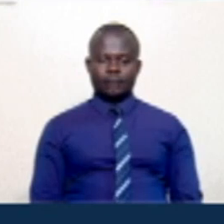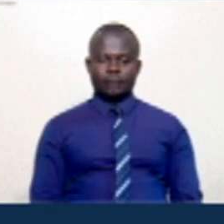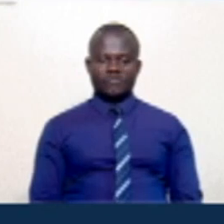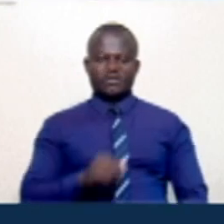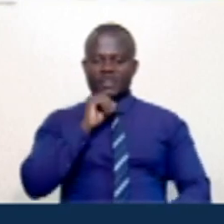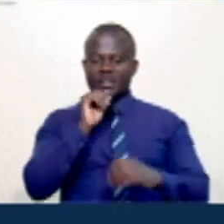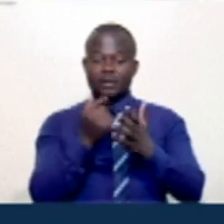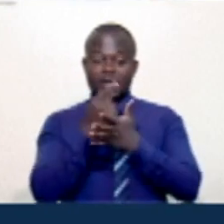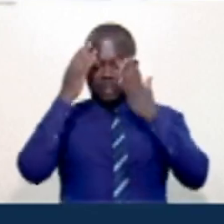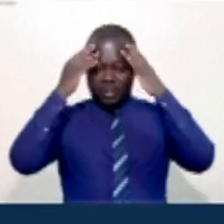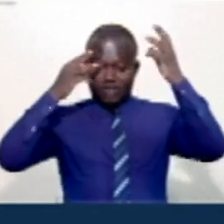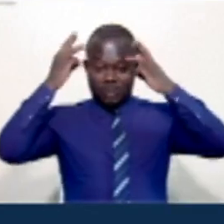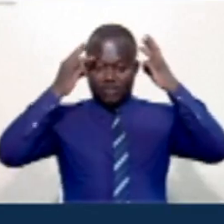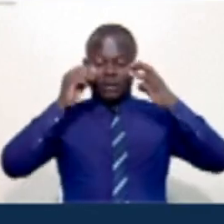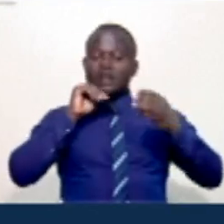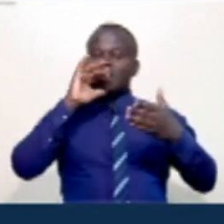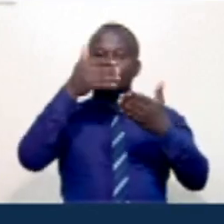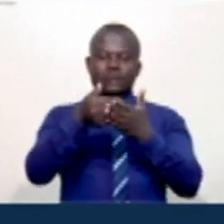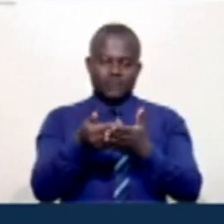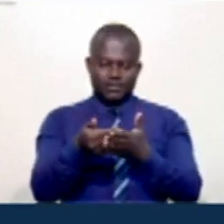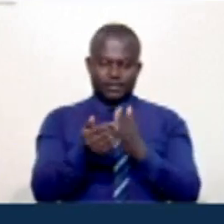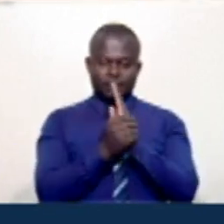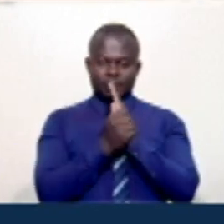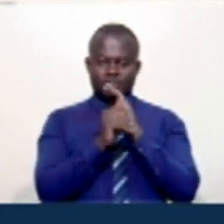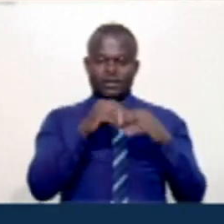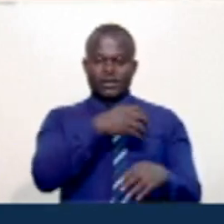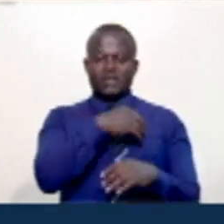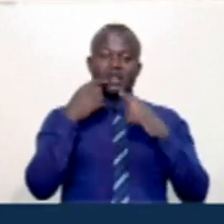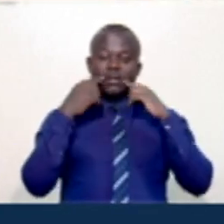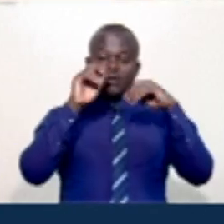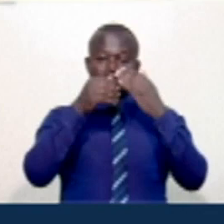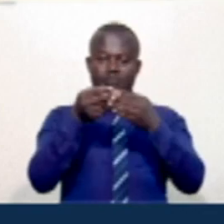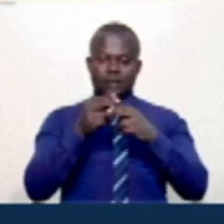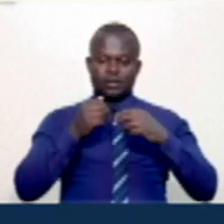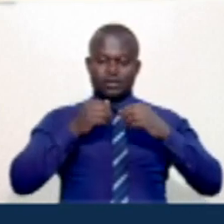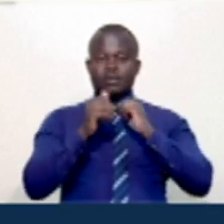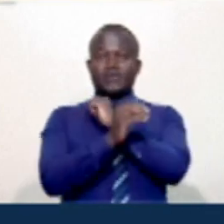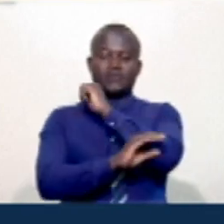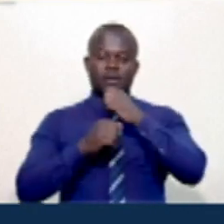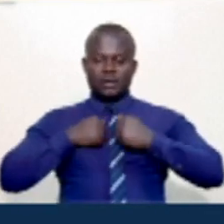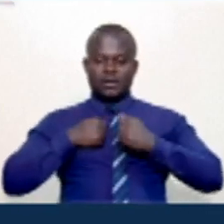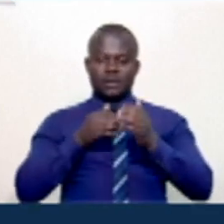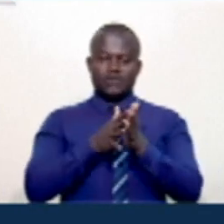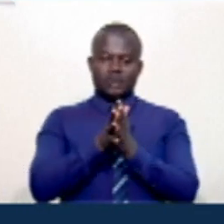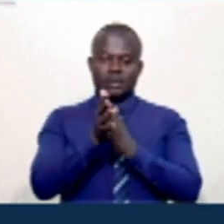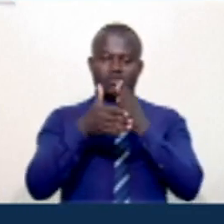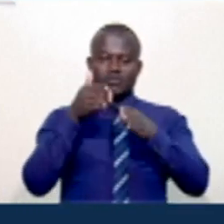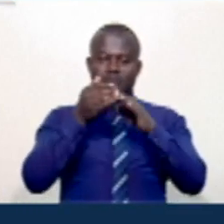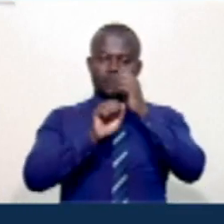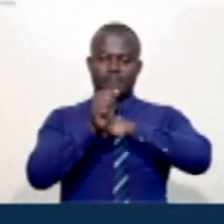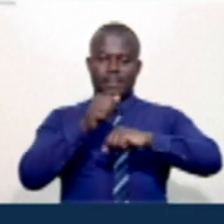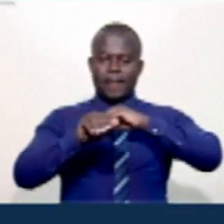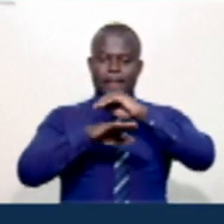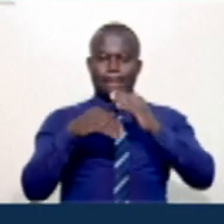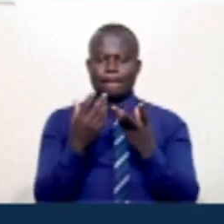Ntago biratera impungenge nta naho turanageza ndetse turacyari. Impuguke mu by'ubukungu zemeza ko inguzanyo z'amahanga u Rwanda rufata rwishora kenshi mu kubaka ibikorwa remezo